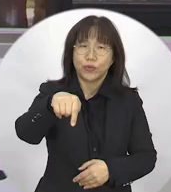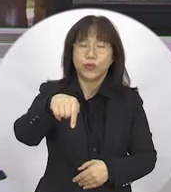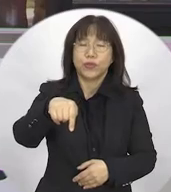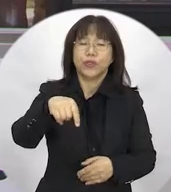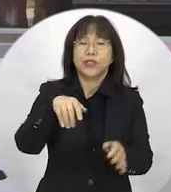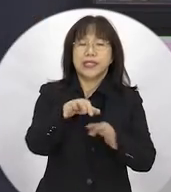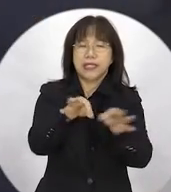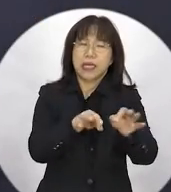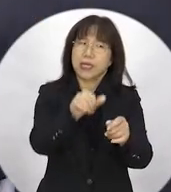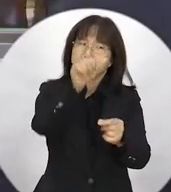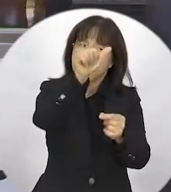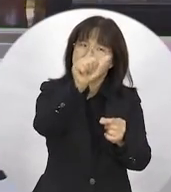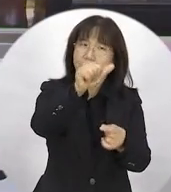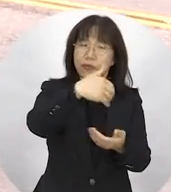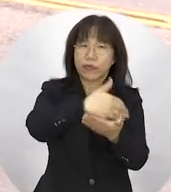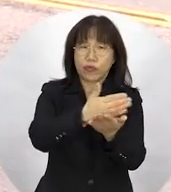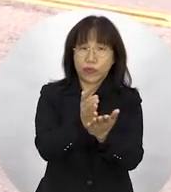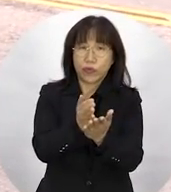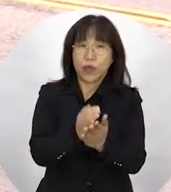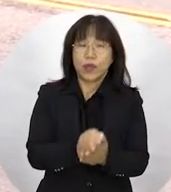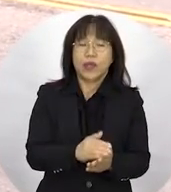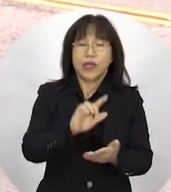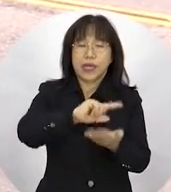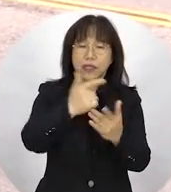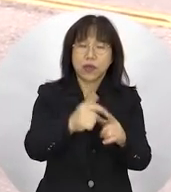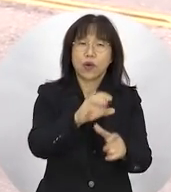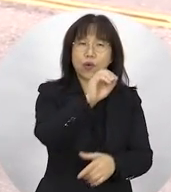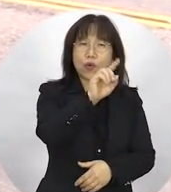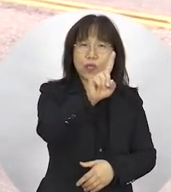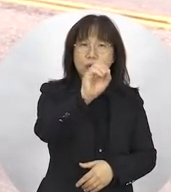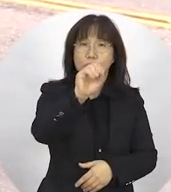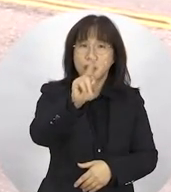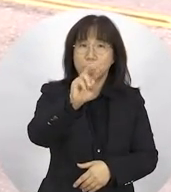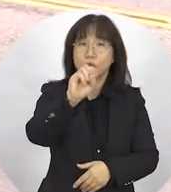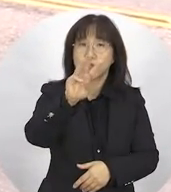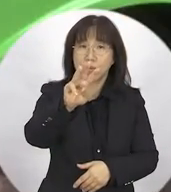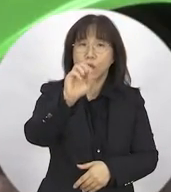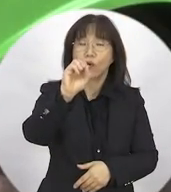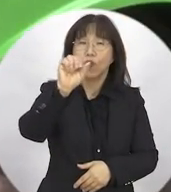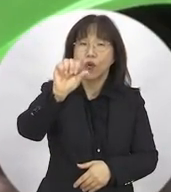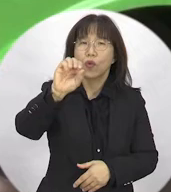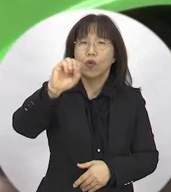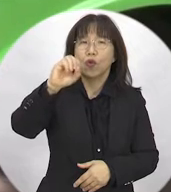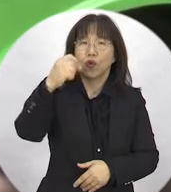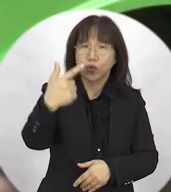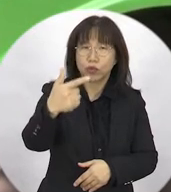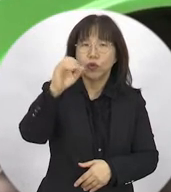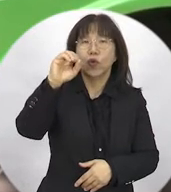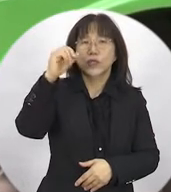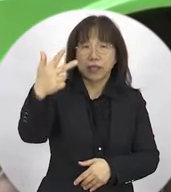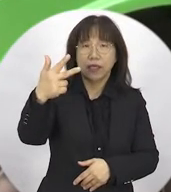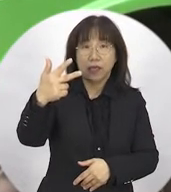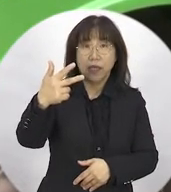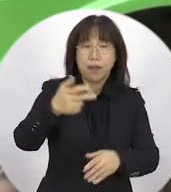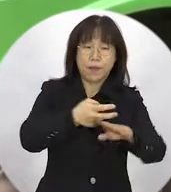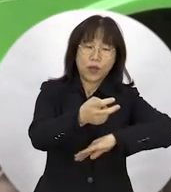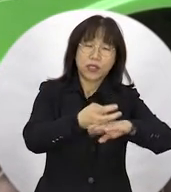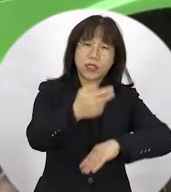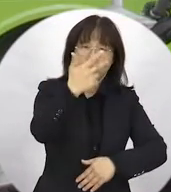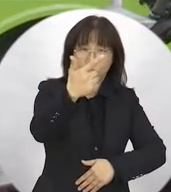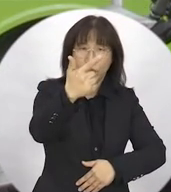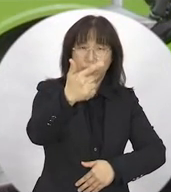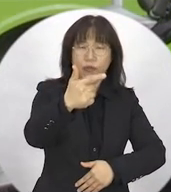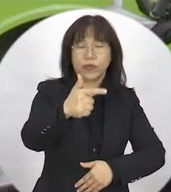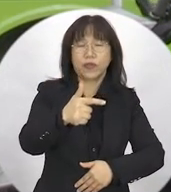5곳이 며 강서 01 02 03 05 06 07 번 등 6개 노선을 이용할 수 있습니다